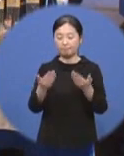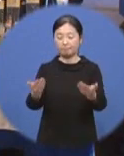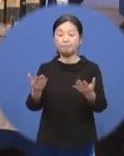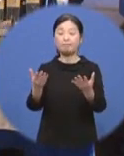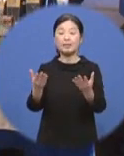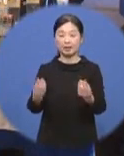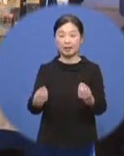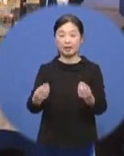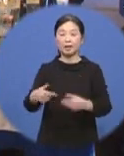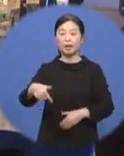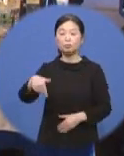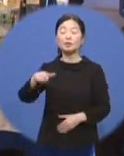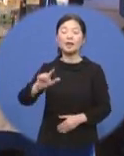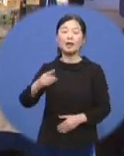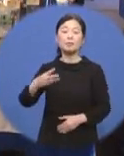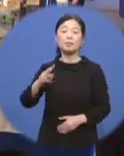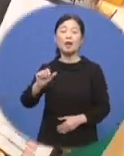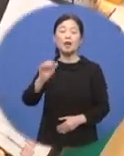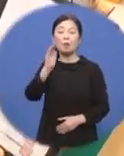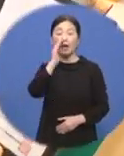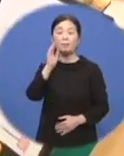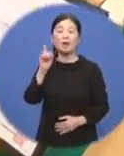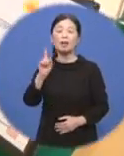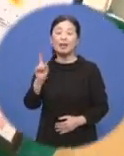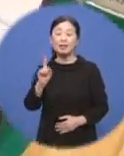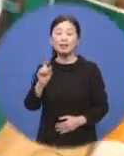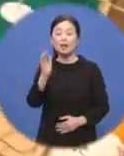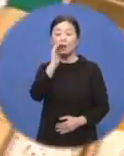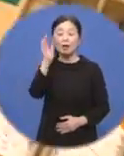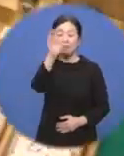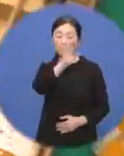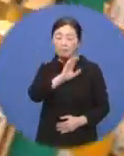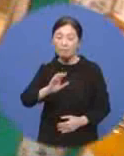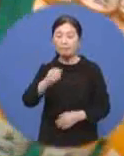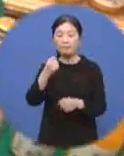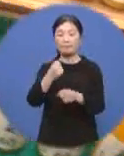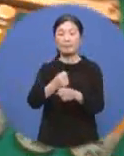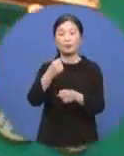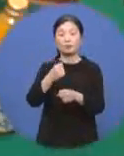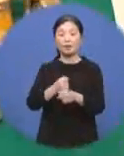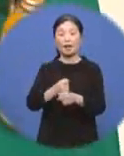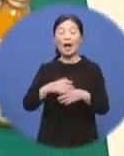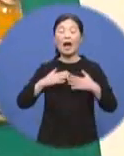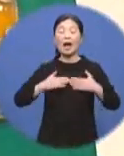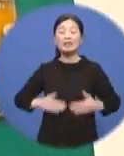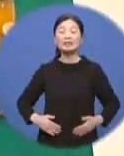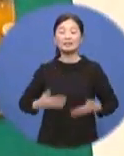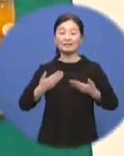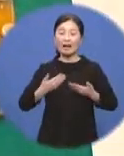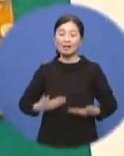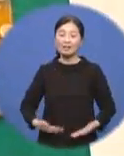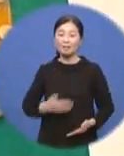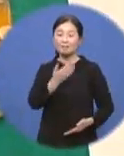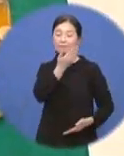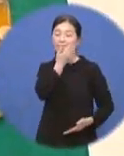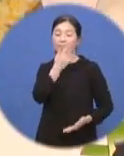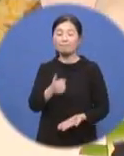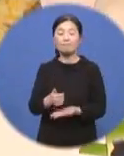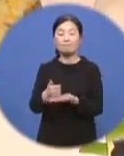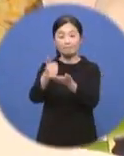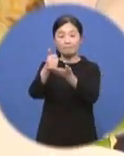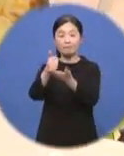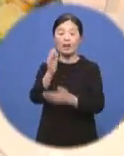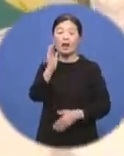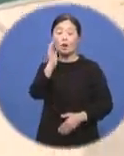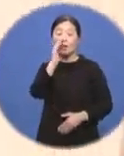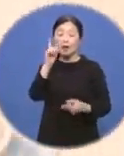プレミア和歌山とは和歌山県内で生産・製造されたもの安心・安全を重視したもの和歌山ら